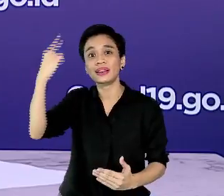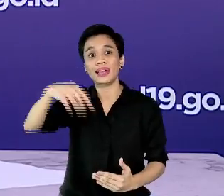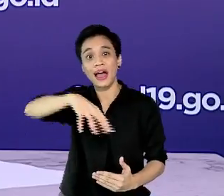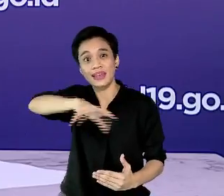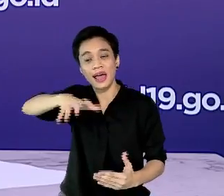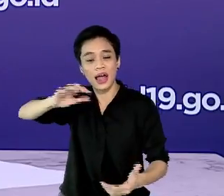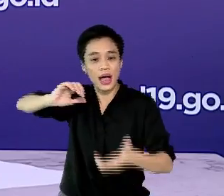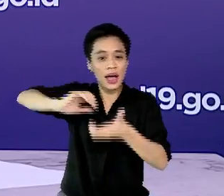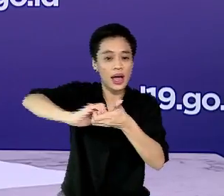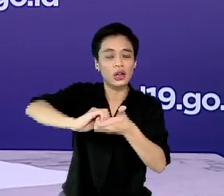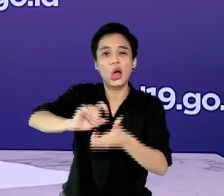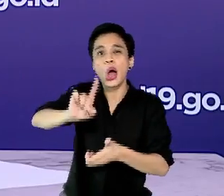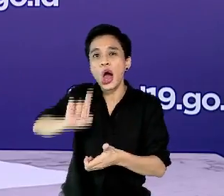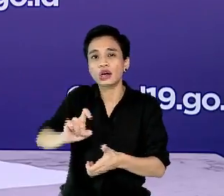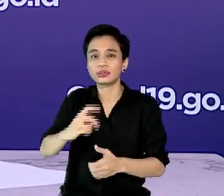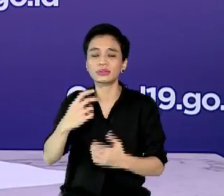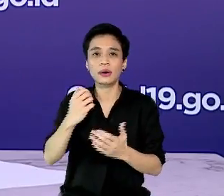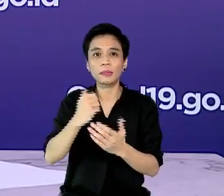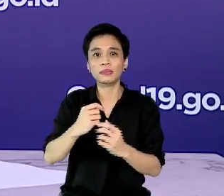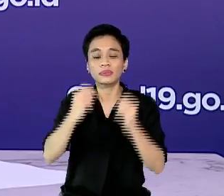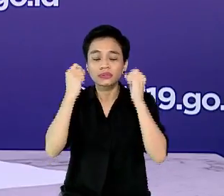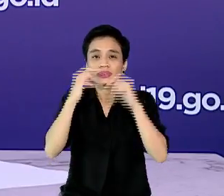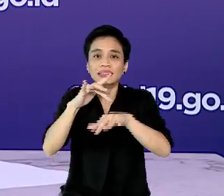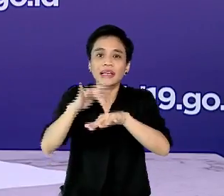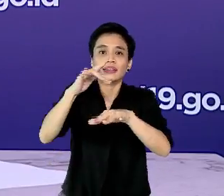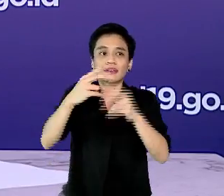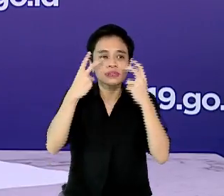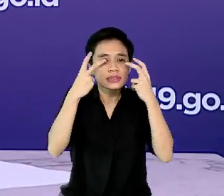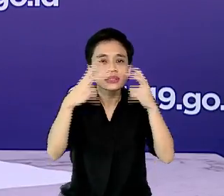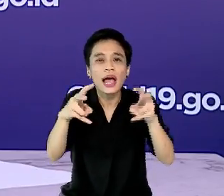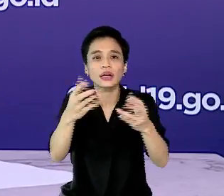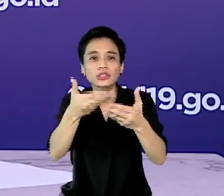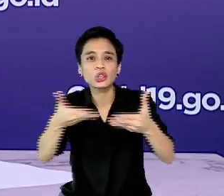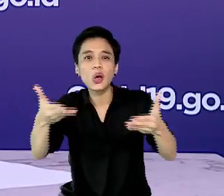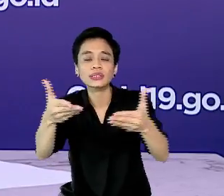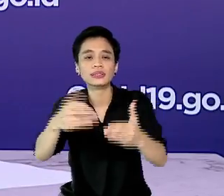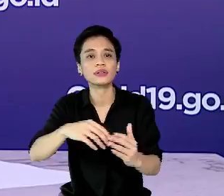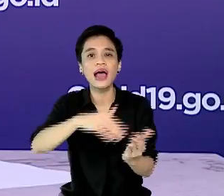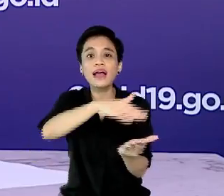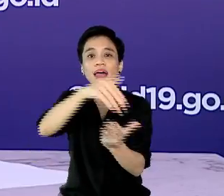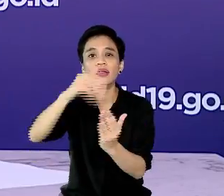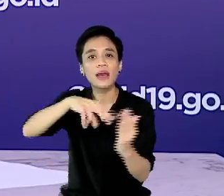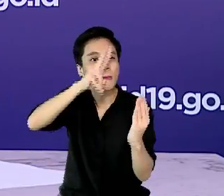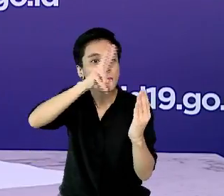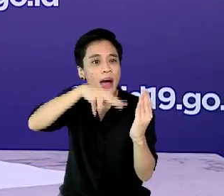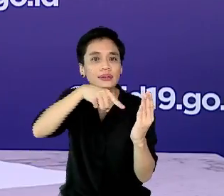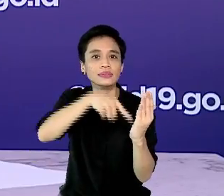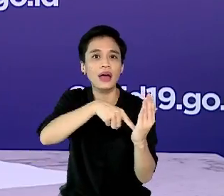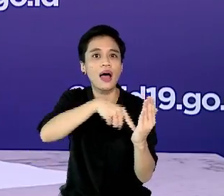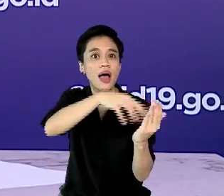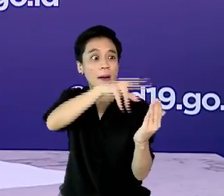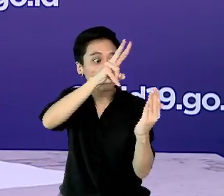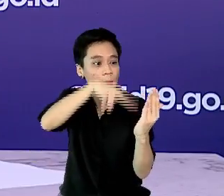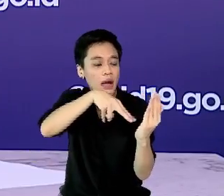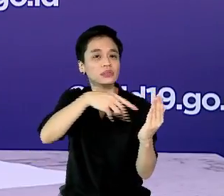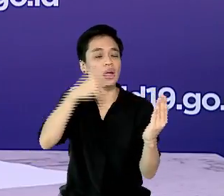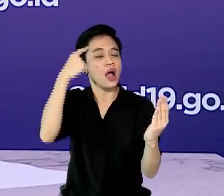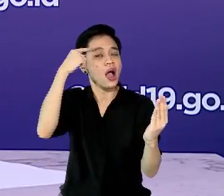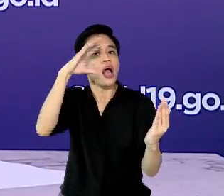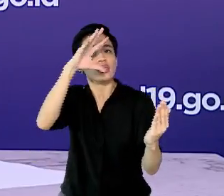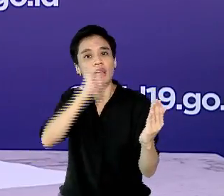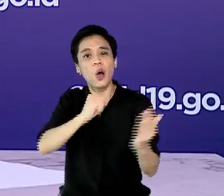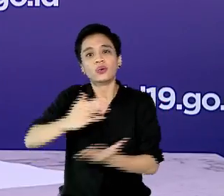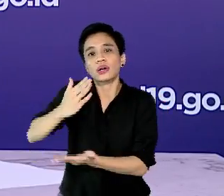untuk sama-sama terbiasa mengenali situasi berdasarkan data yang ada untuk mengambil kebijakan kesehatan yang tepat